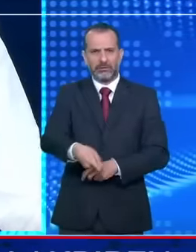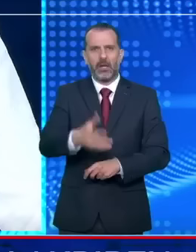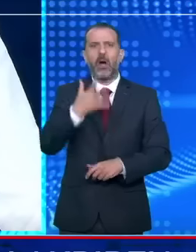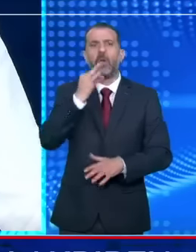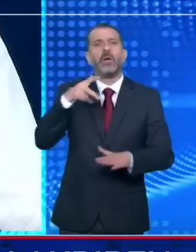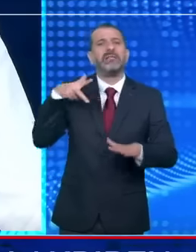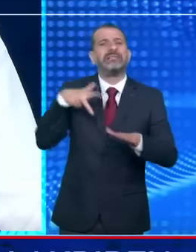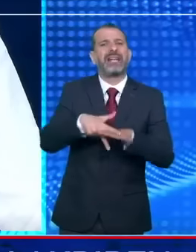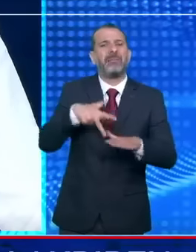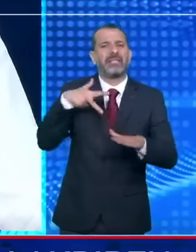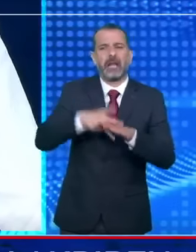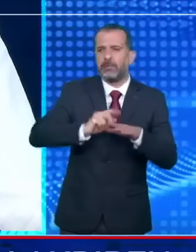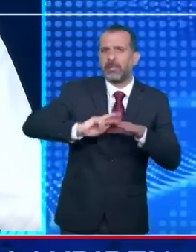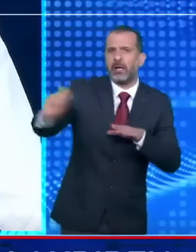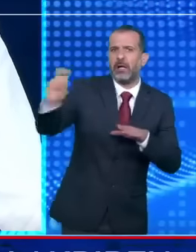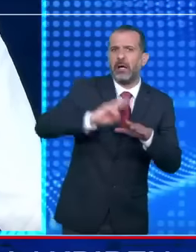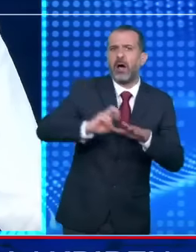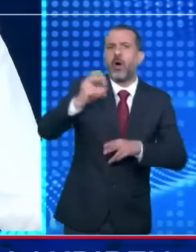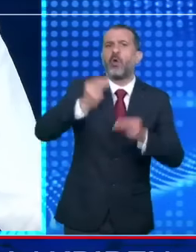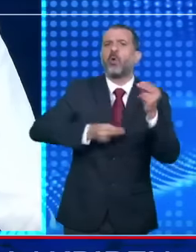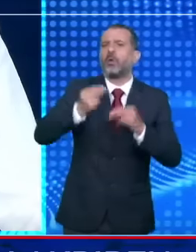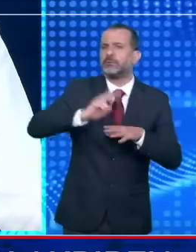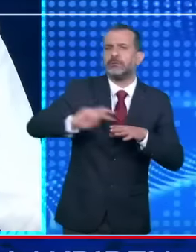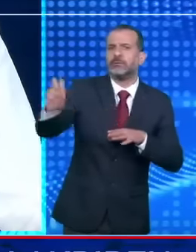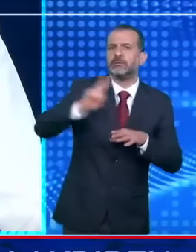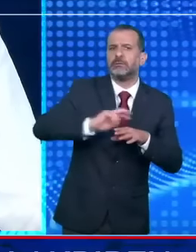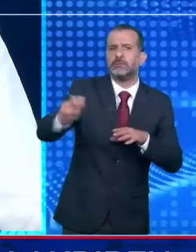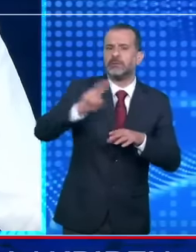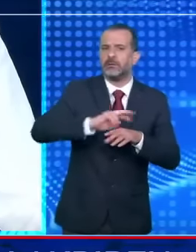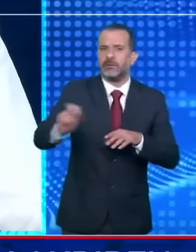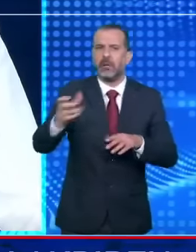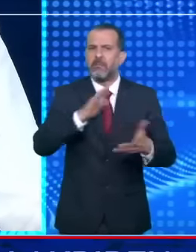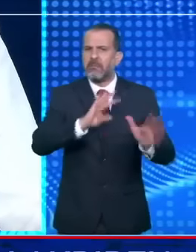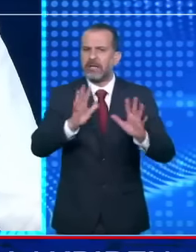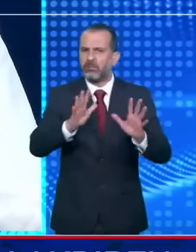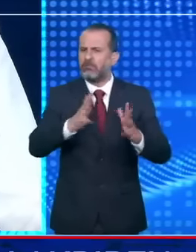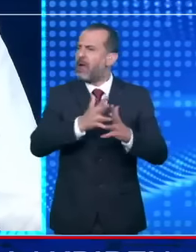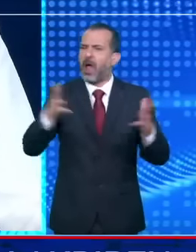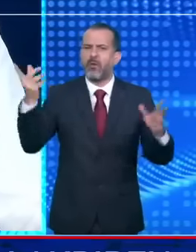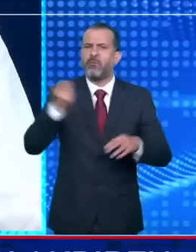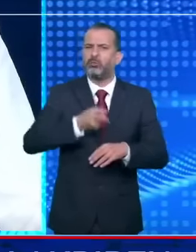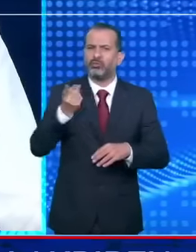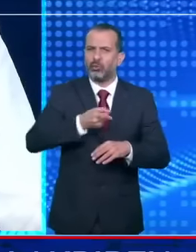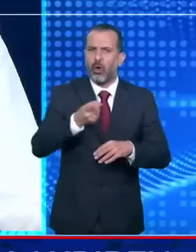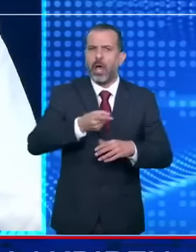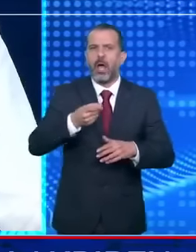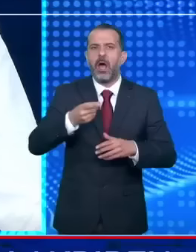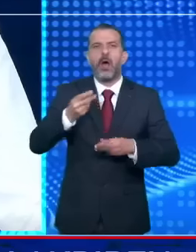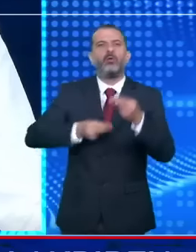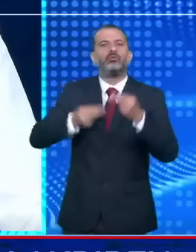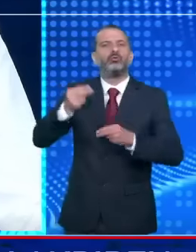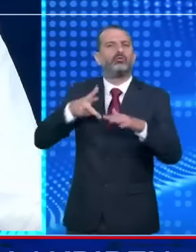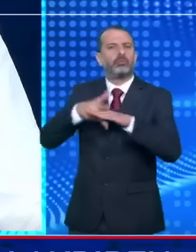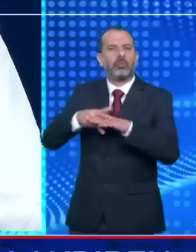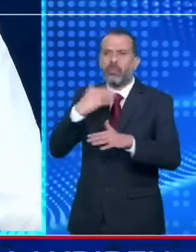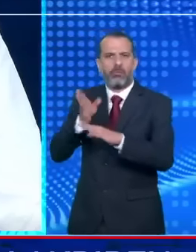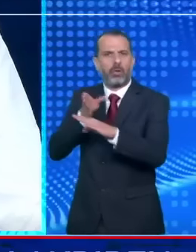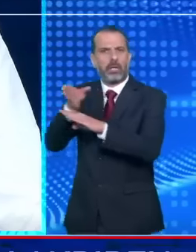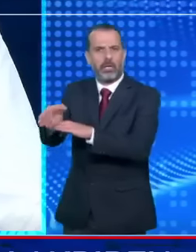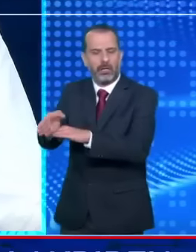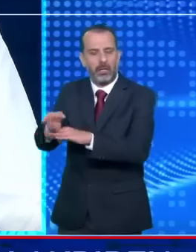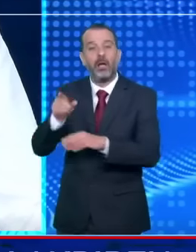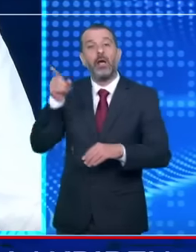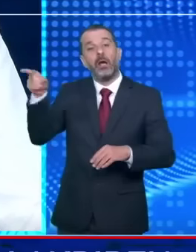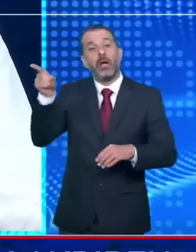τράπεζες, από τις καταθέσεις. 9 στις 10 μικρομεσαίες επιχειρήσεις δεν έχουν πρόσβαση σε τραπεζικό λογαριασμό και οι εισηγμένες εταιρείες στο χρηματιστήριο έχουν